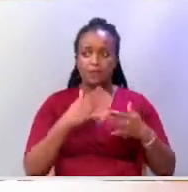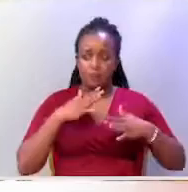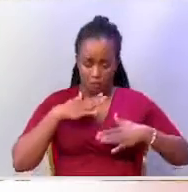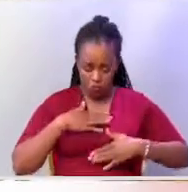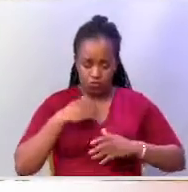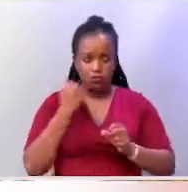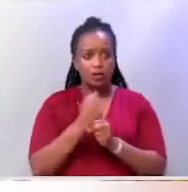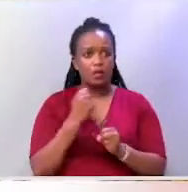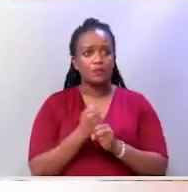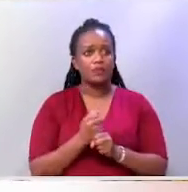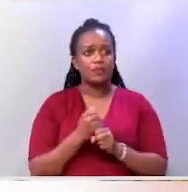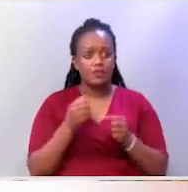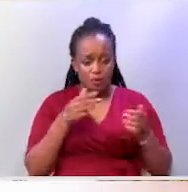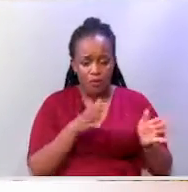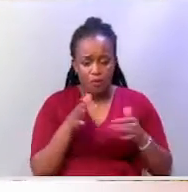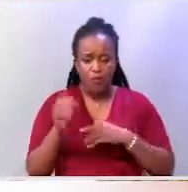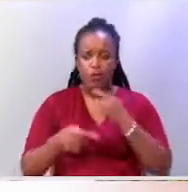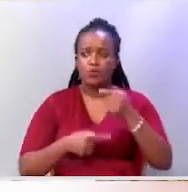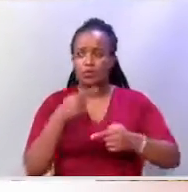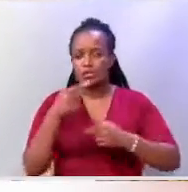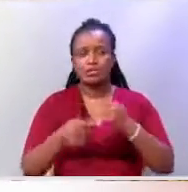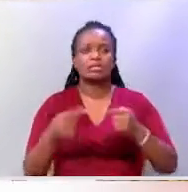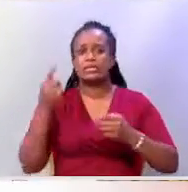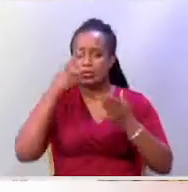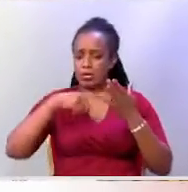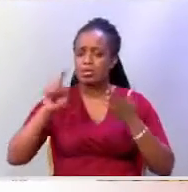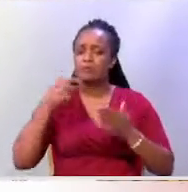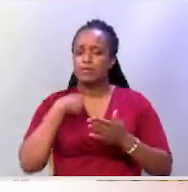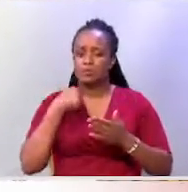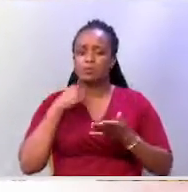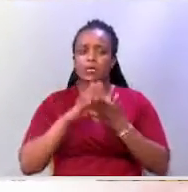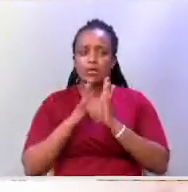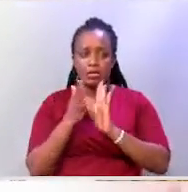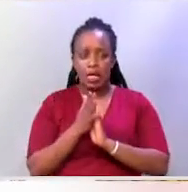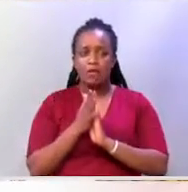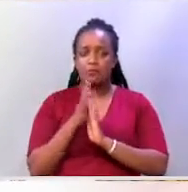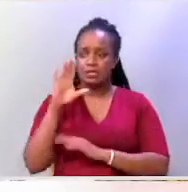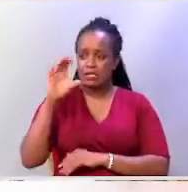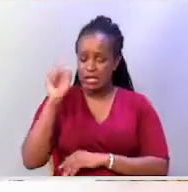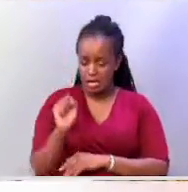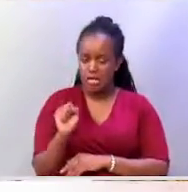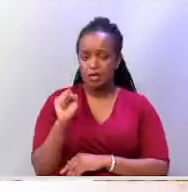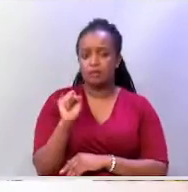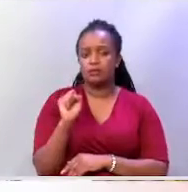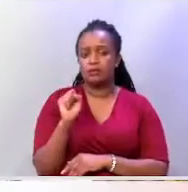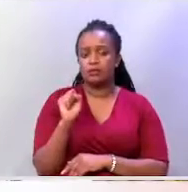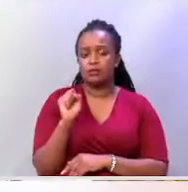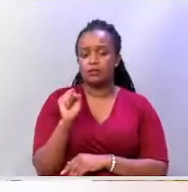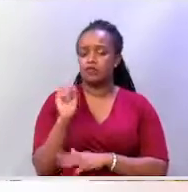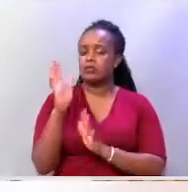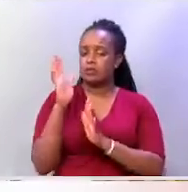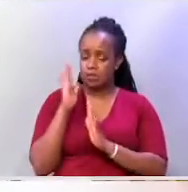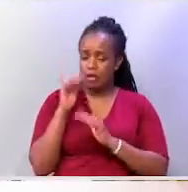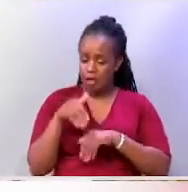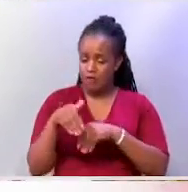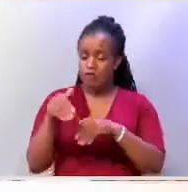It is logical mimi nikiwa waziri wake wa usalama. Mimi napiga laini mahali rais amepiga laini ama namna gani?